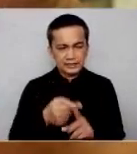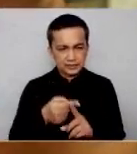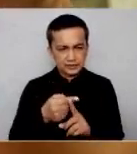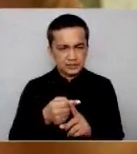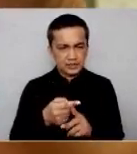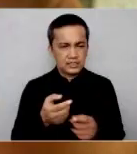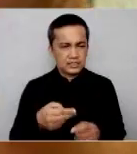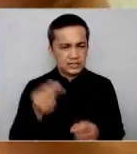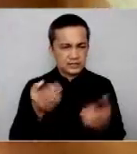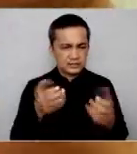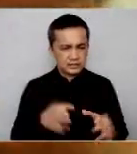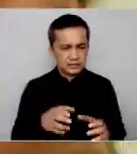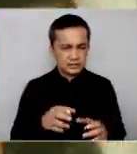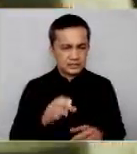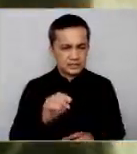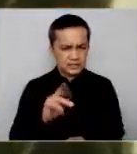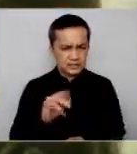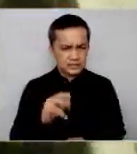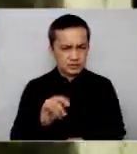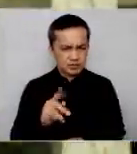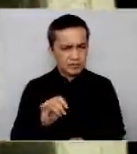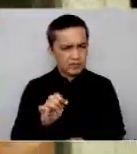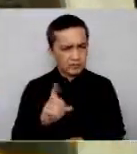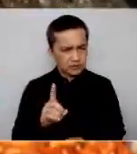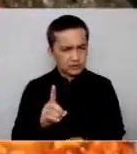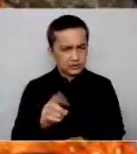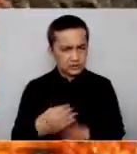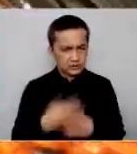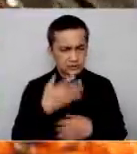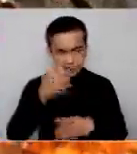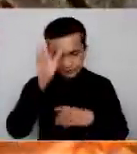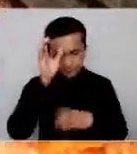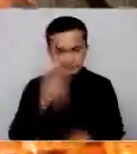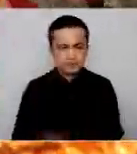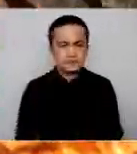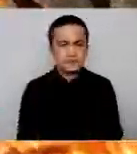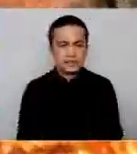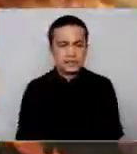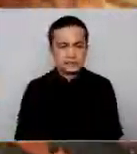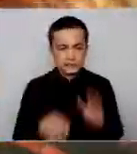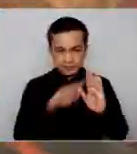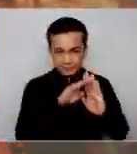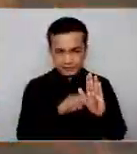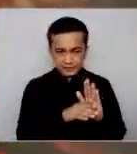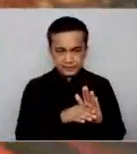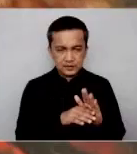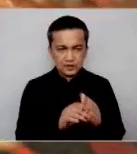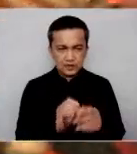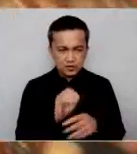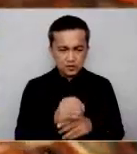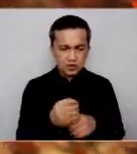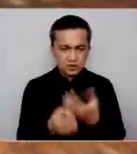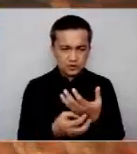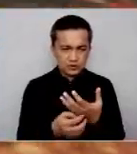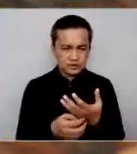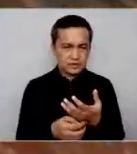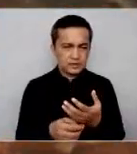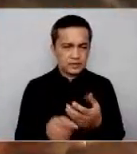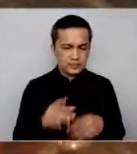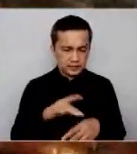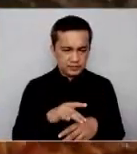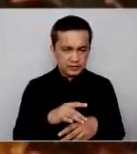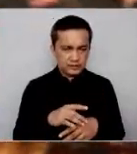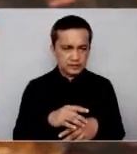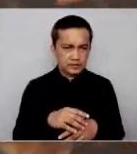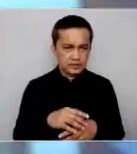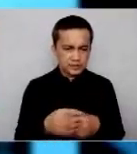na magkaroon ng acrylamide compound na siyang nakaka-cancer. Pasok din sa listahan ang mga overcooked na pagkain, lalo na kung karne, inihaw man ito